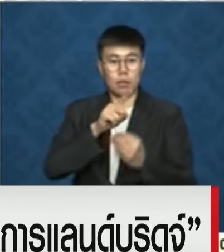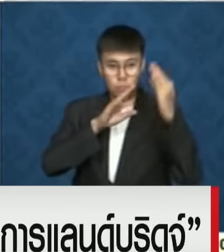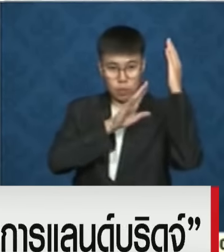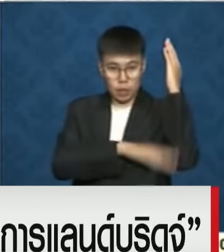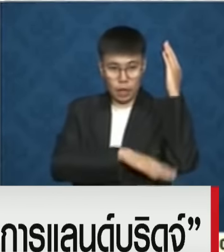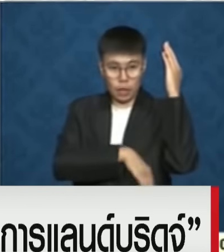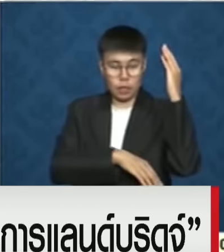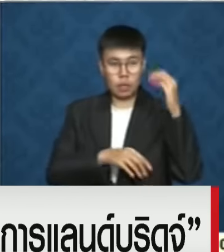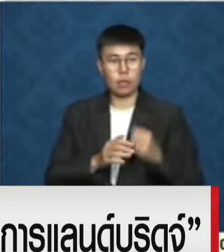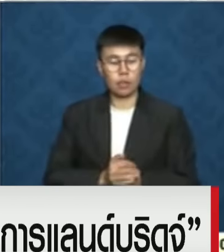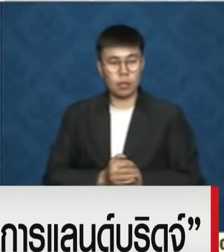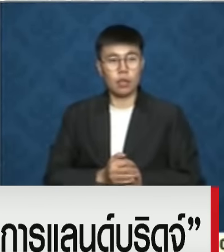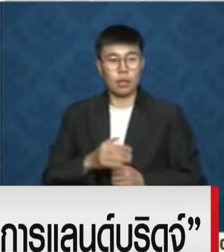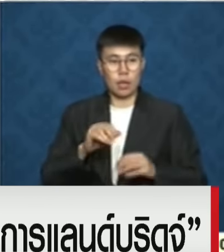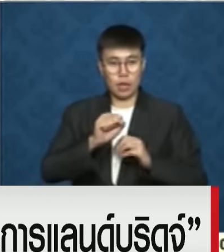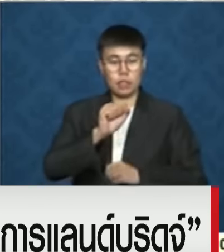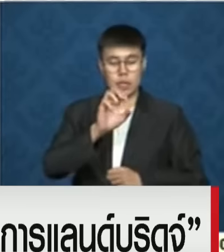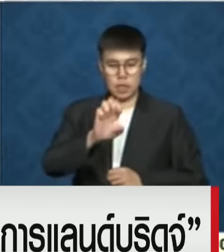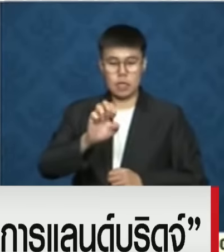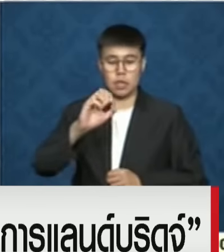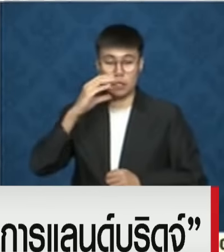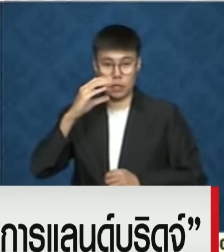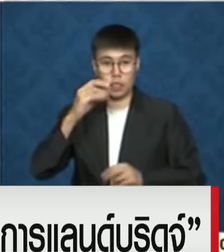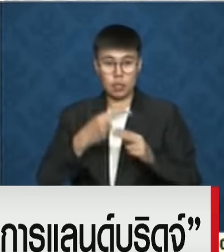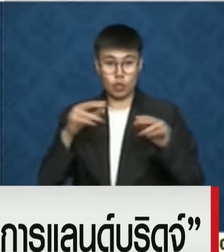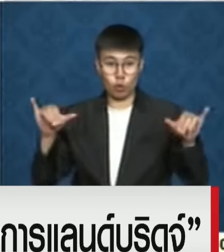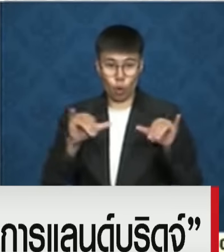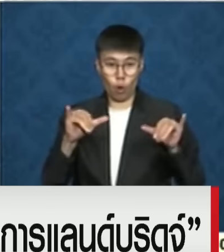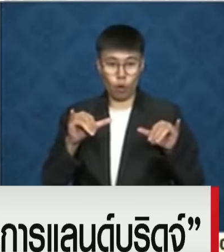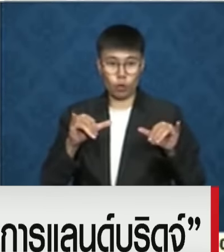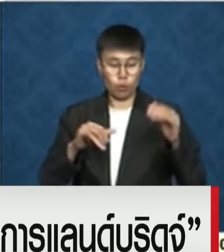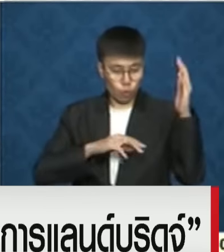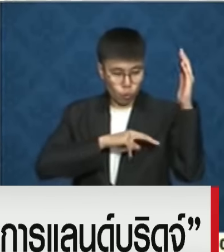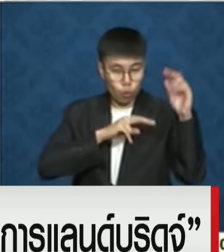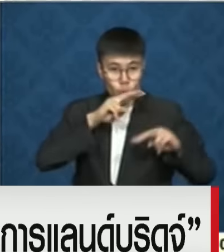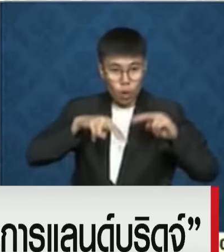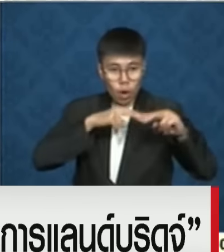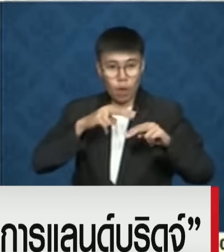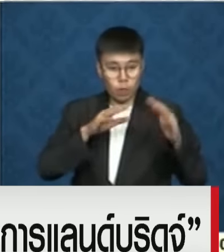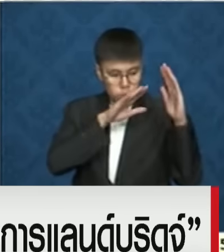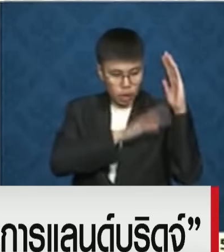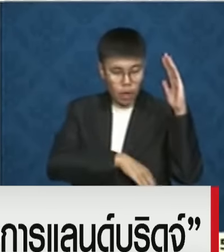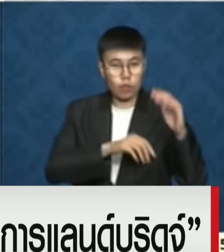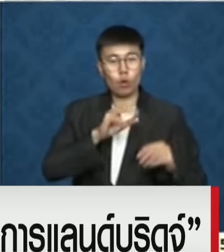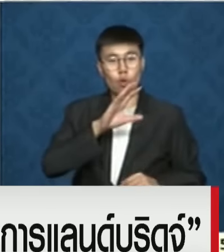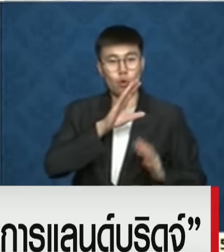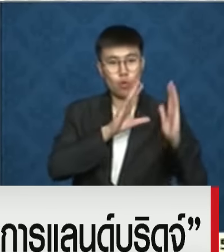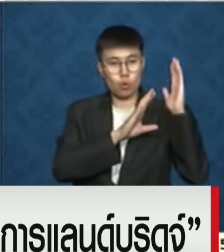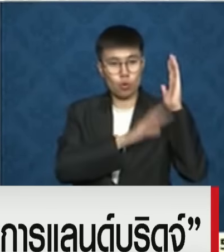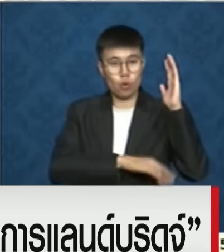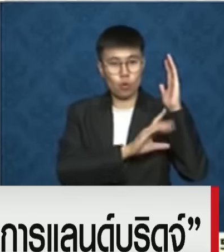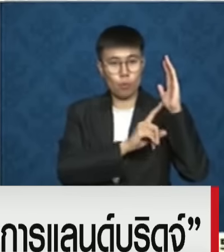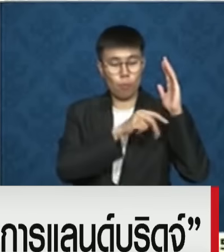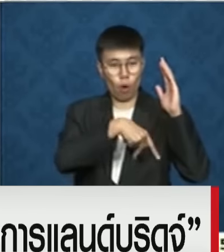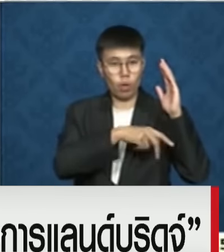จึงรุ่งเรืองกิจแต่ถ้ารัฐมนตรีติดภารกิจอยู่ต่างประเทศก็ให้คุณมนพรเจริญศรีรัฐมนตรีช่วยว่าการกระทรวงคมนาคมเป็นผู้